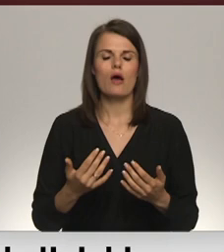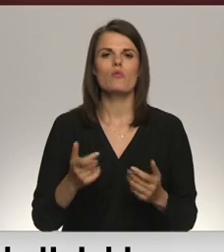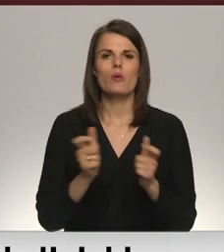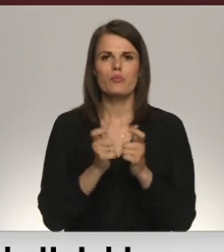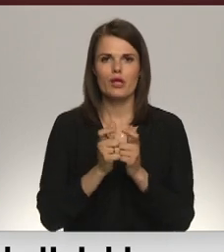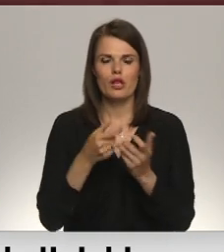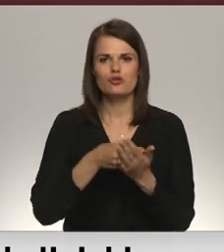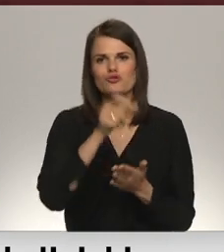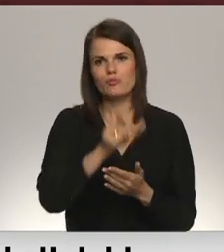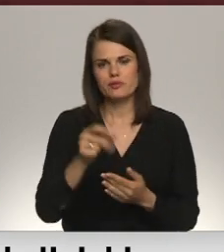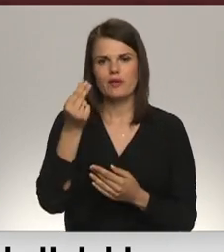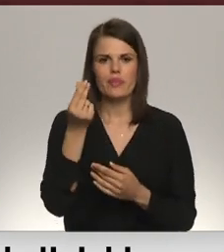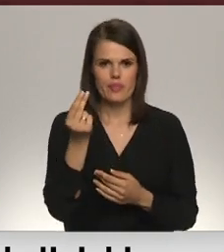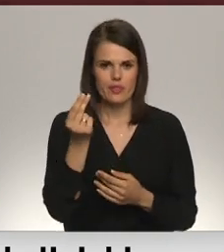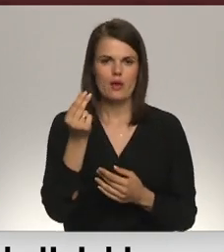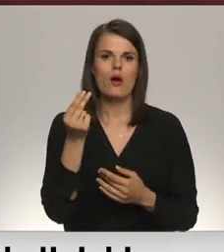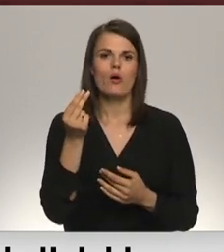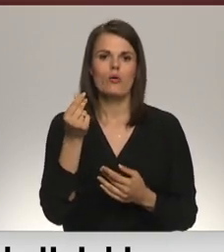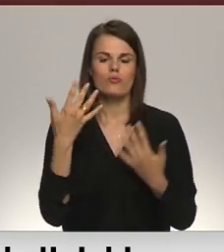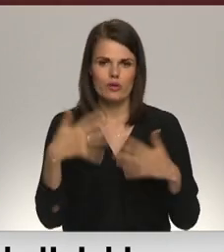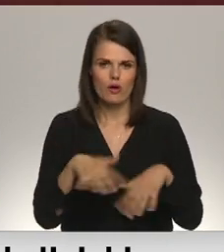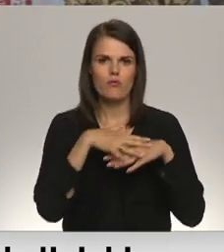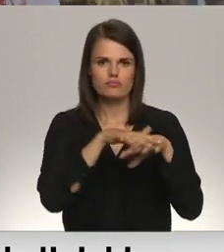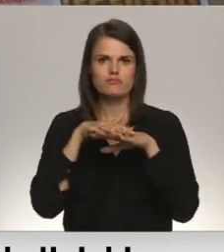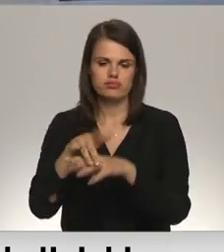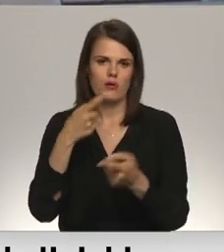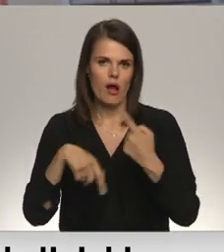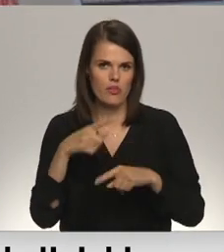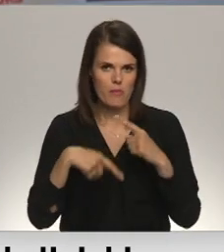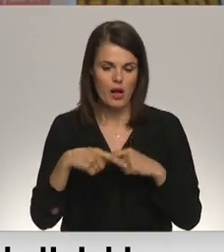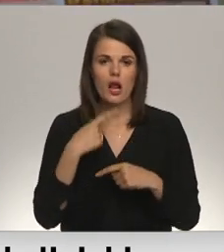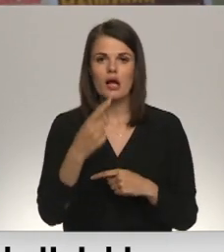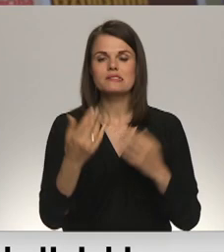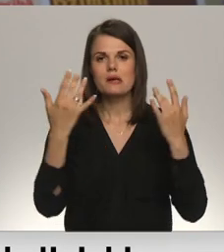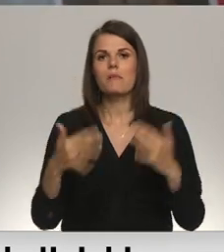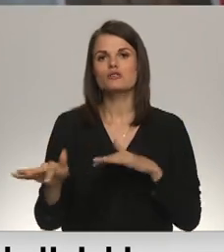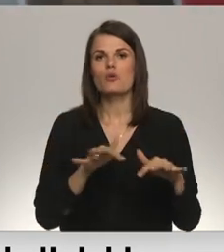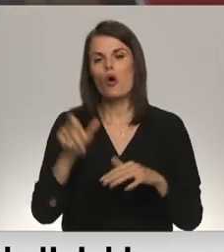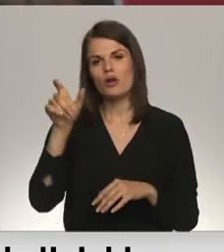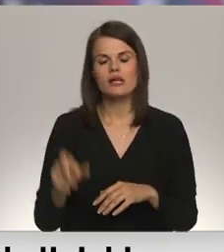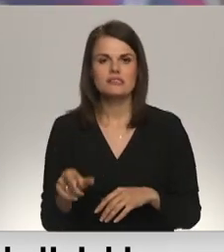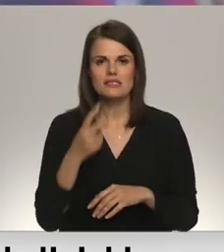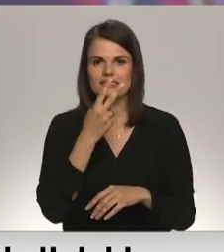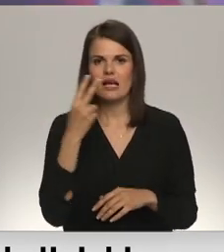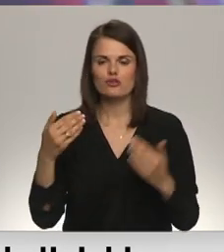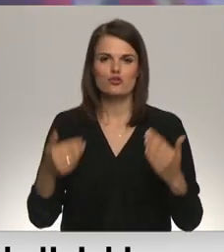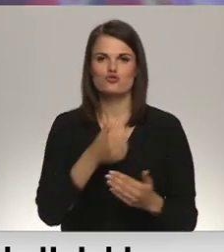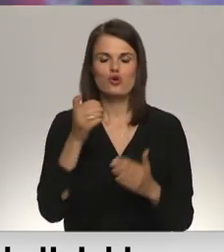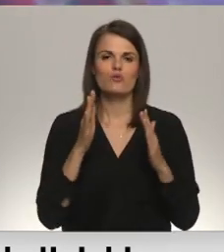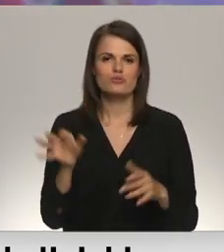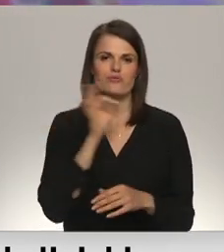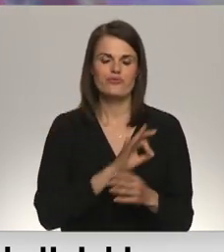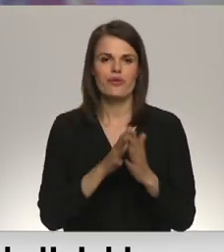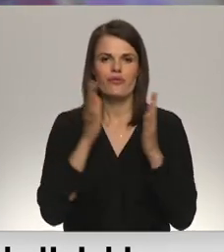biļešu pircējiem nauda ir atdota. Kā uzskata pasākumu rīkotāji, skatītāji šogad būs ieguvēji